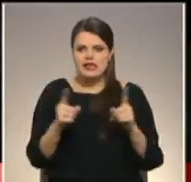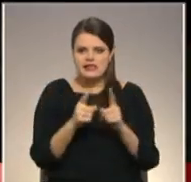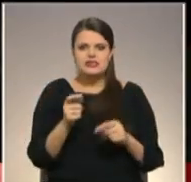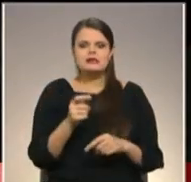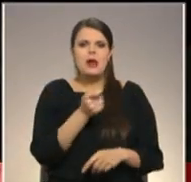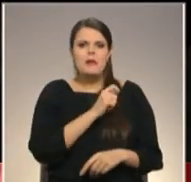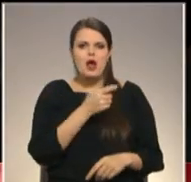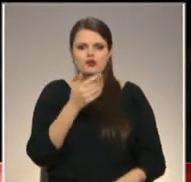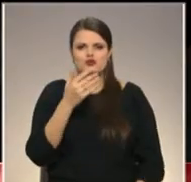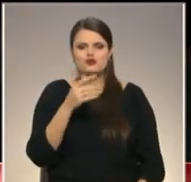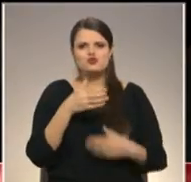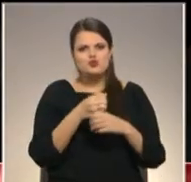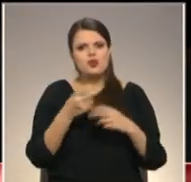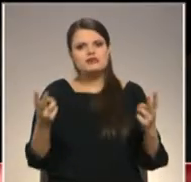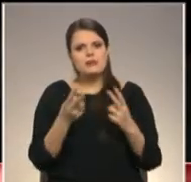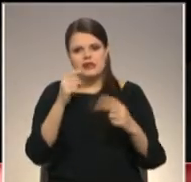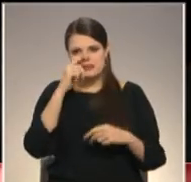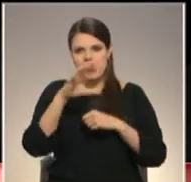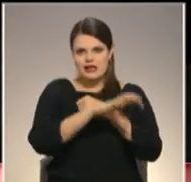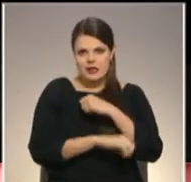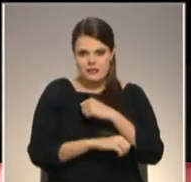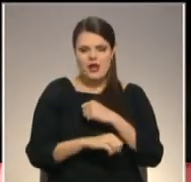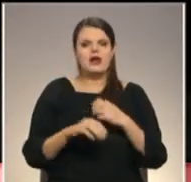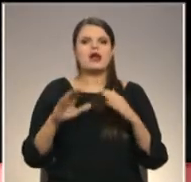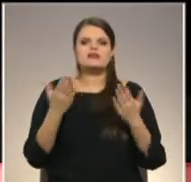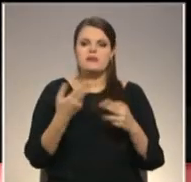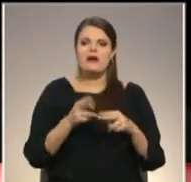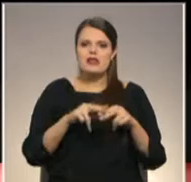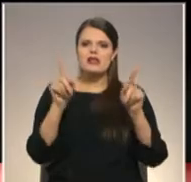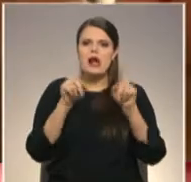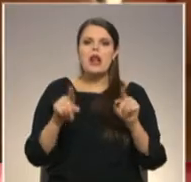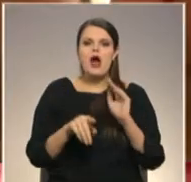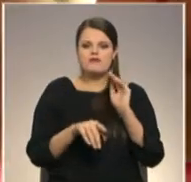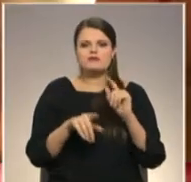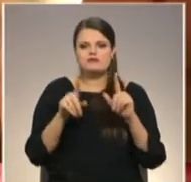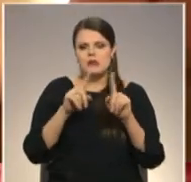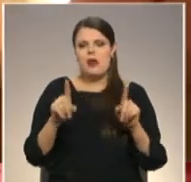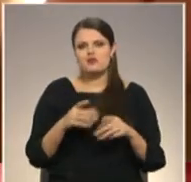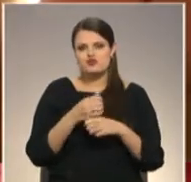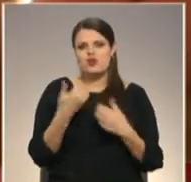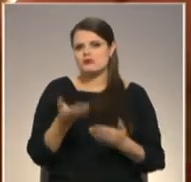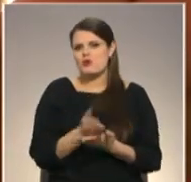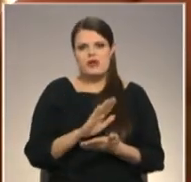Bērzu sulas mēdz sākt tecināt marta beigās, tad kļavu sulas jau beigušās. Baiba Denberga, Kris Rudaks, Talsu televīzija.